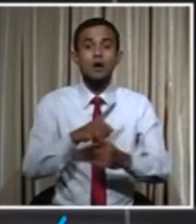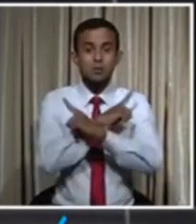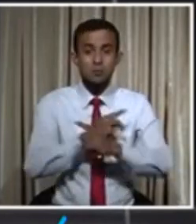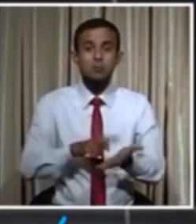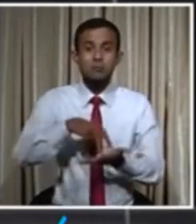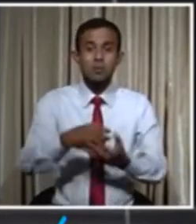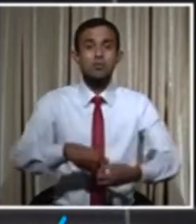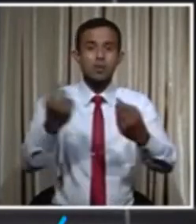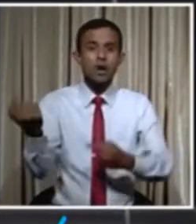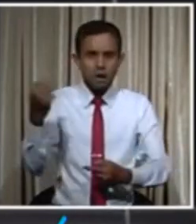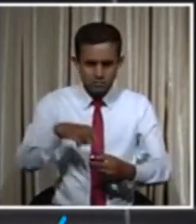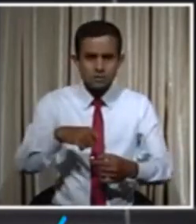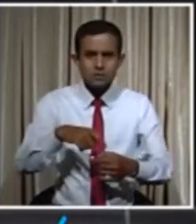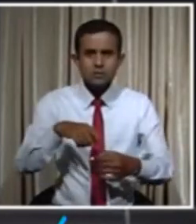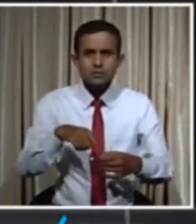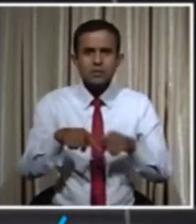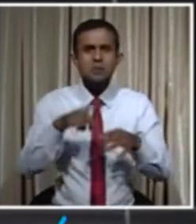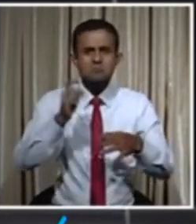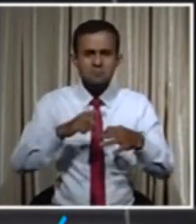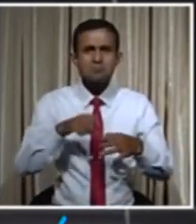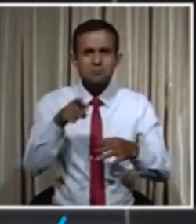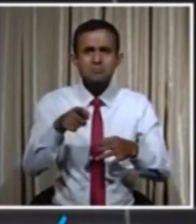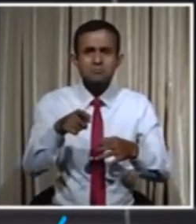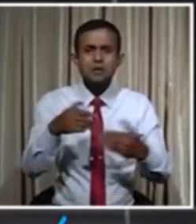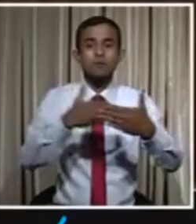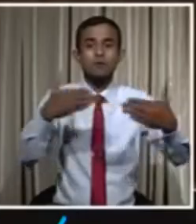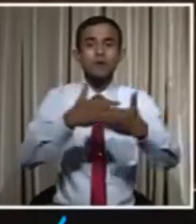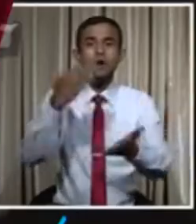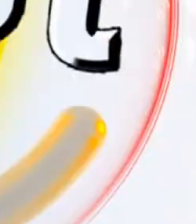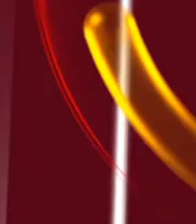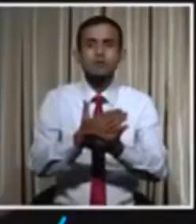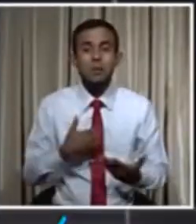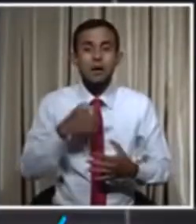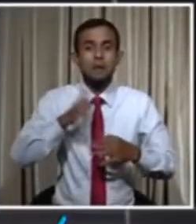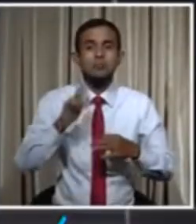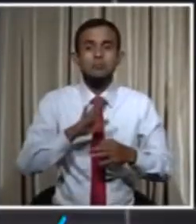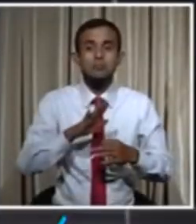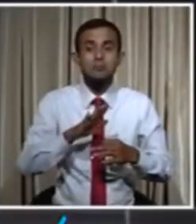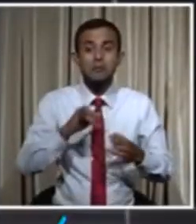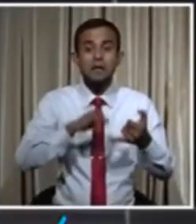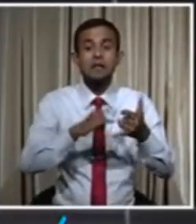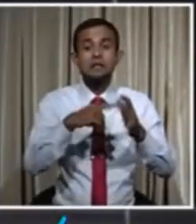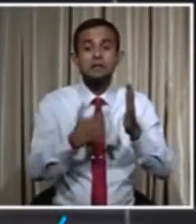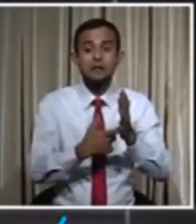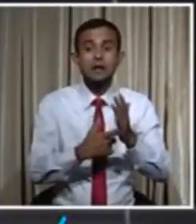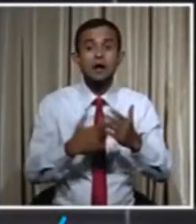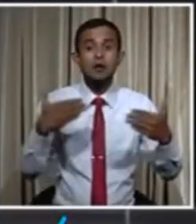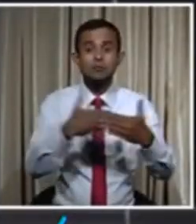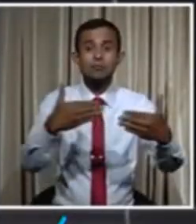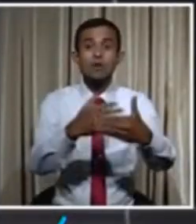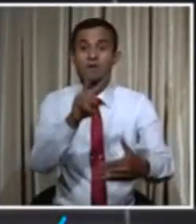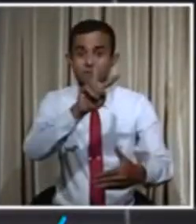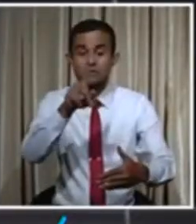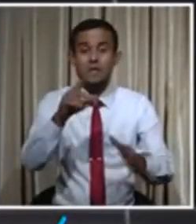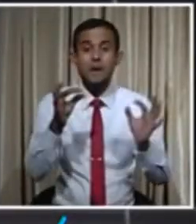නගිනලා බෝම්බ ගහන්න ආවිල්ලා ඉන්න මොකක් හරි ප්‍රශ්නයක් හින්දාද මේ විතර චෙක් පොයින්ට් දාලා තියෙන්නේ අර සරත් වීරසේකර මහත්තයාට චෙක් පොයින්ට් 21ක්